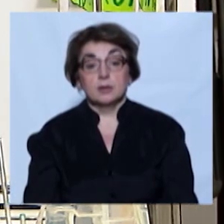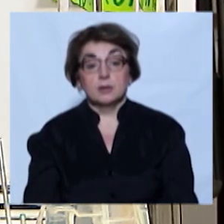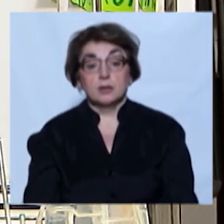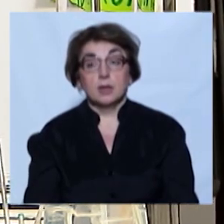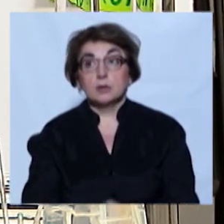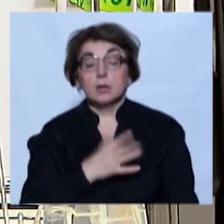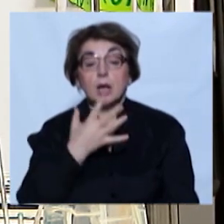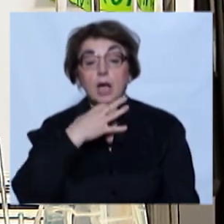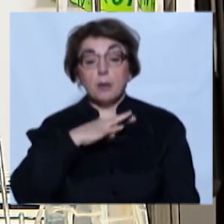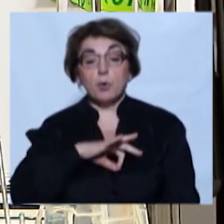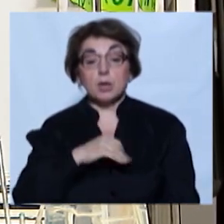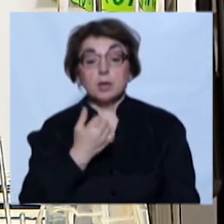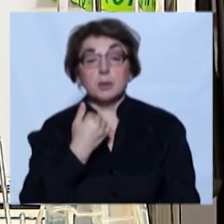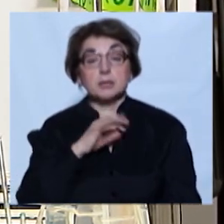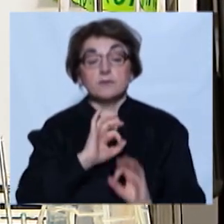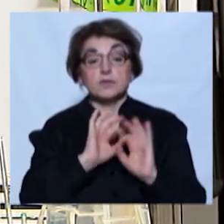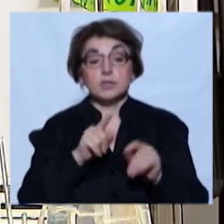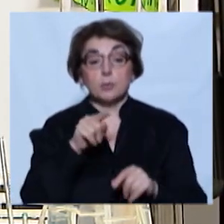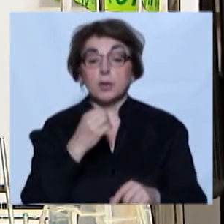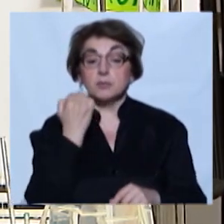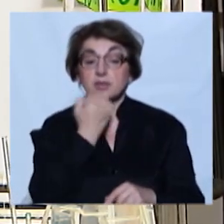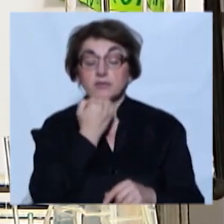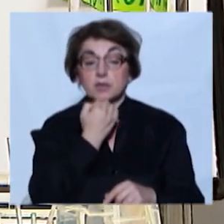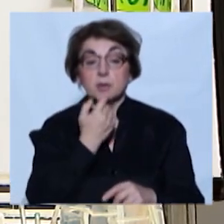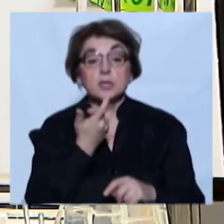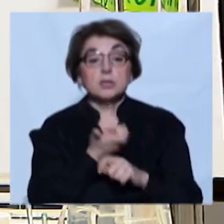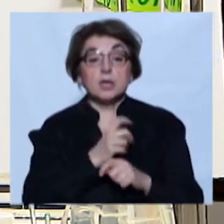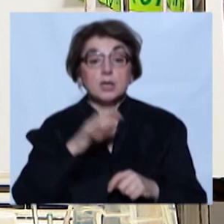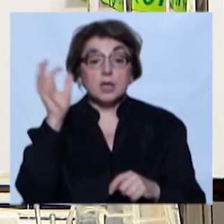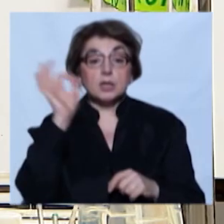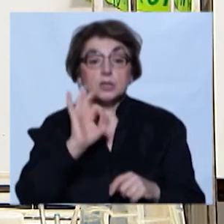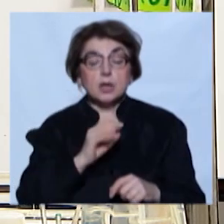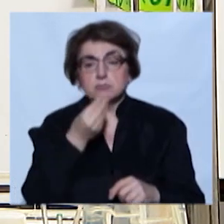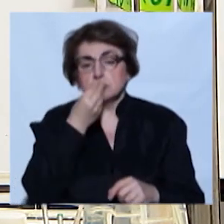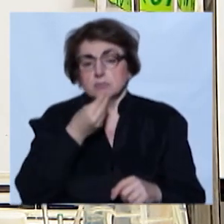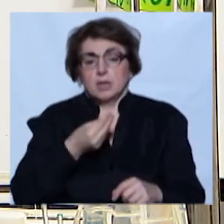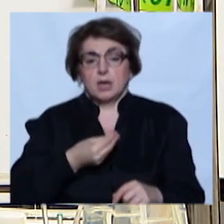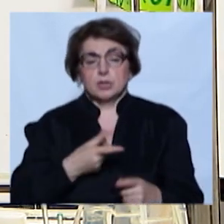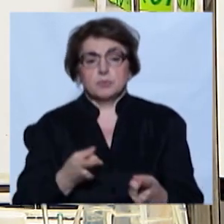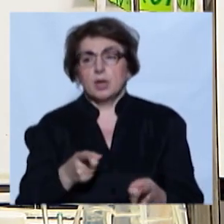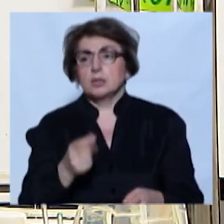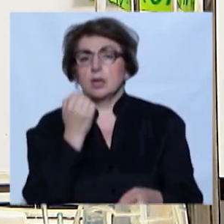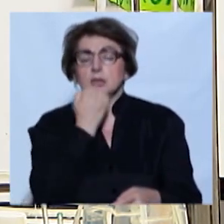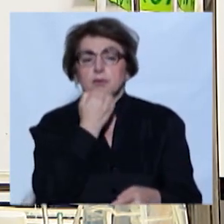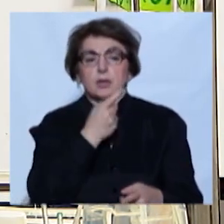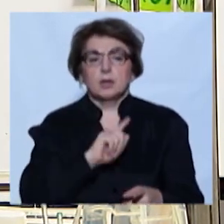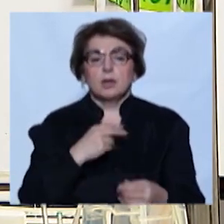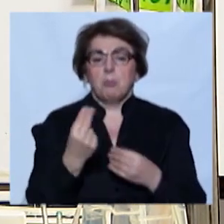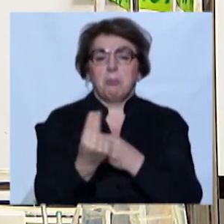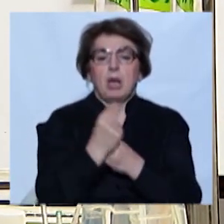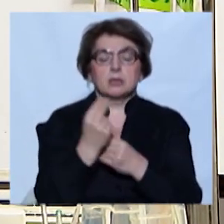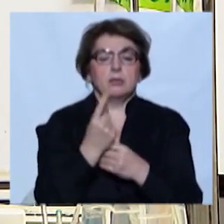გამოყენებაზე ვისაუბრო ნივთიერებების, იმიტომ რომ ძალიან ხშირად ამბობთ, რომ აი რაში მჭირდება ესა თუ ის ნივთიერება და რატომ